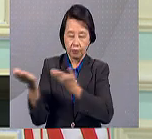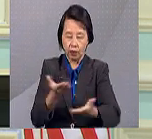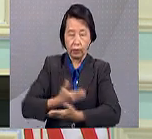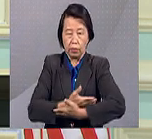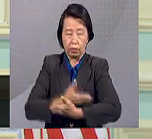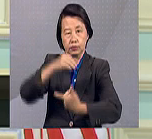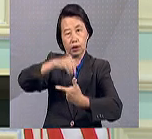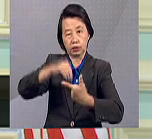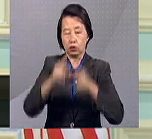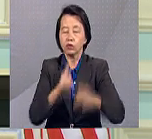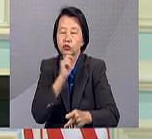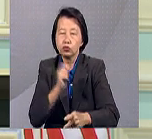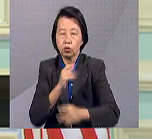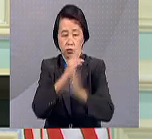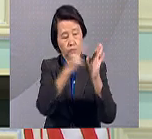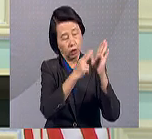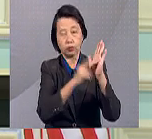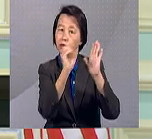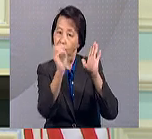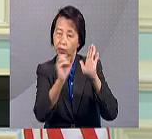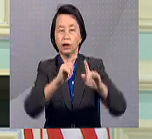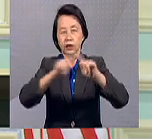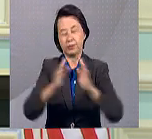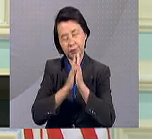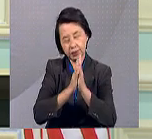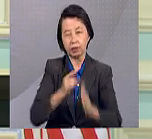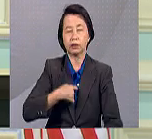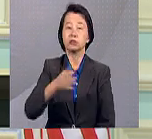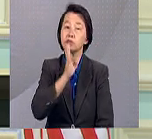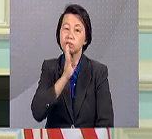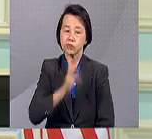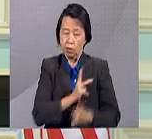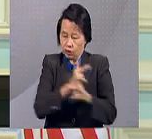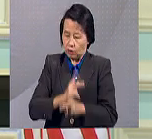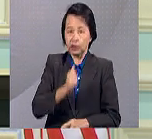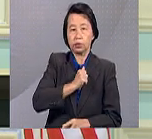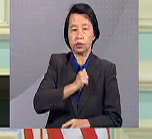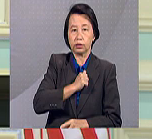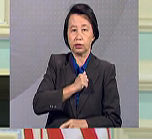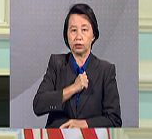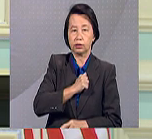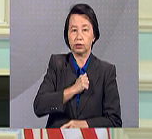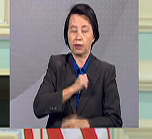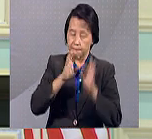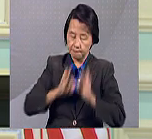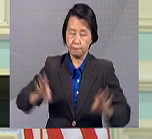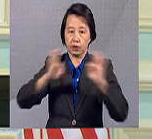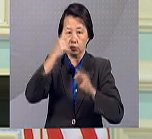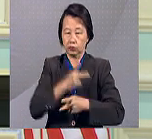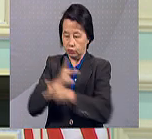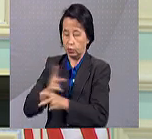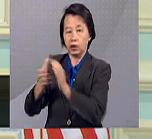anak ataupun warga emas, tetapi seperti saya kata, kawalan kendiri itu amat penting bagi